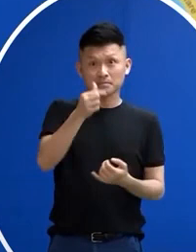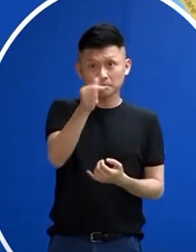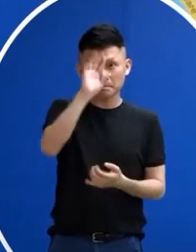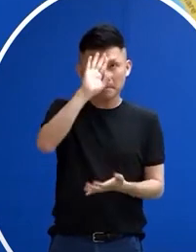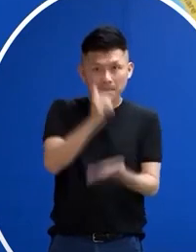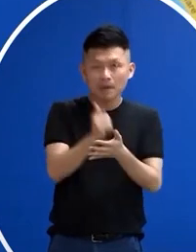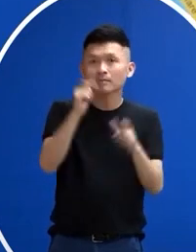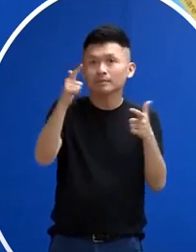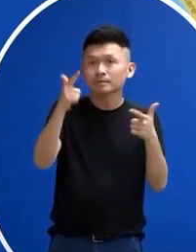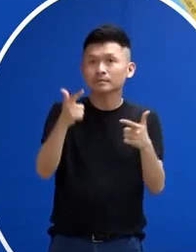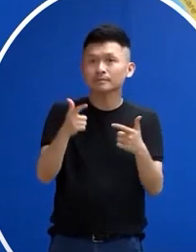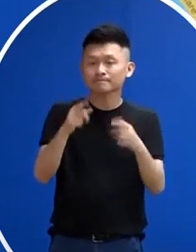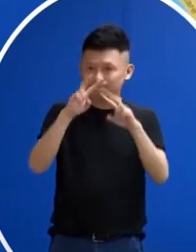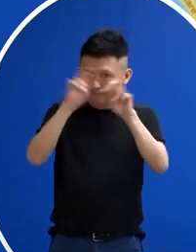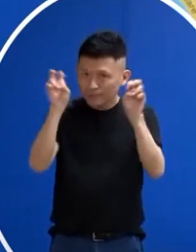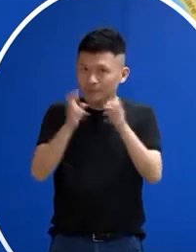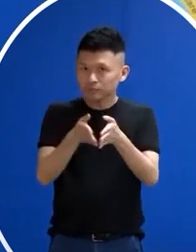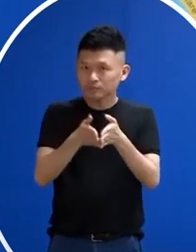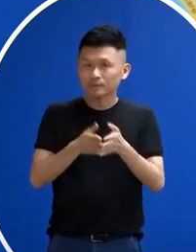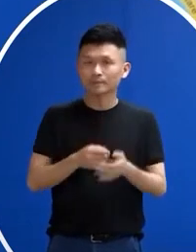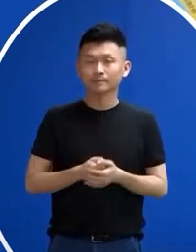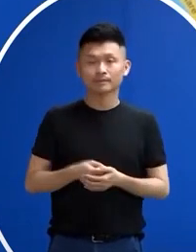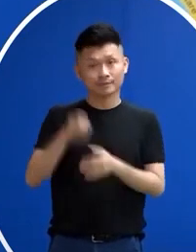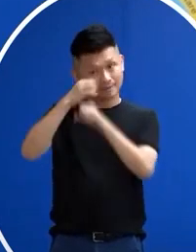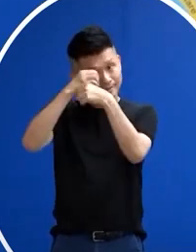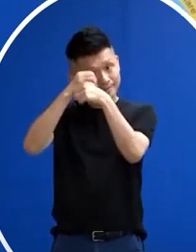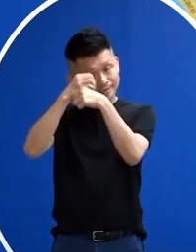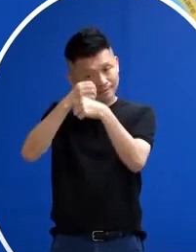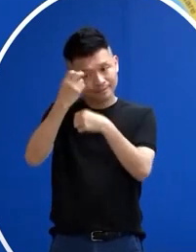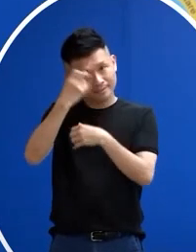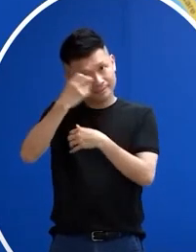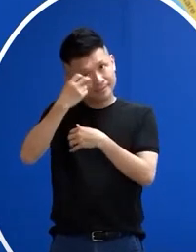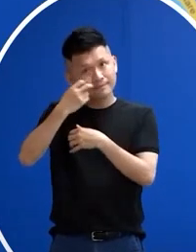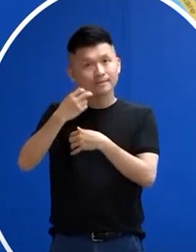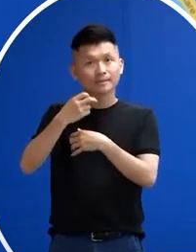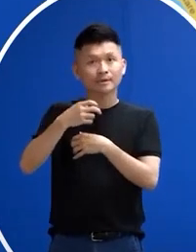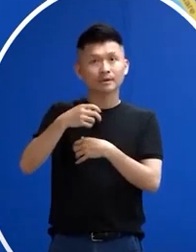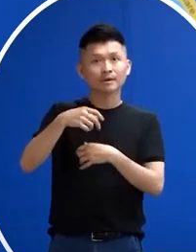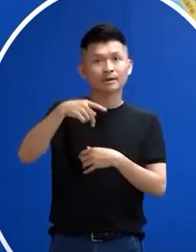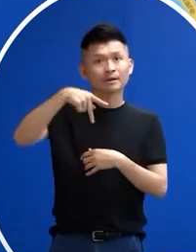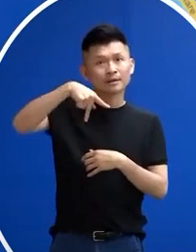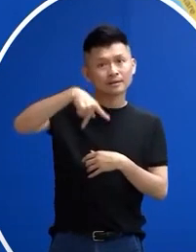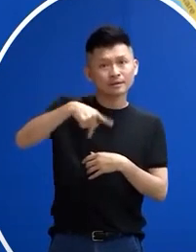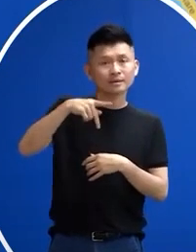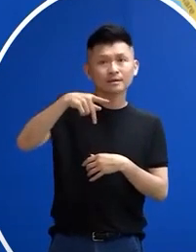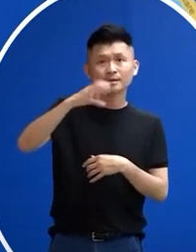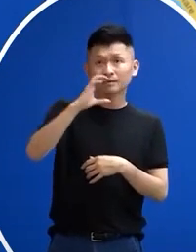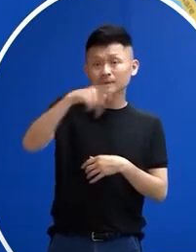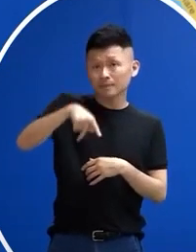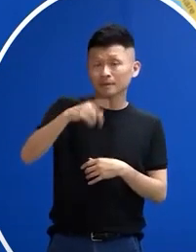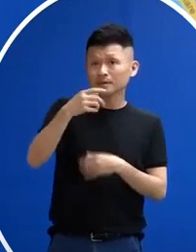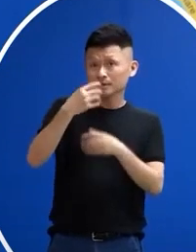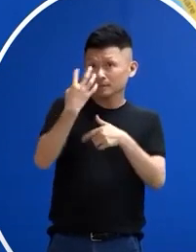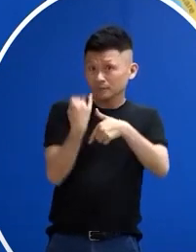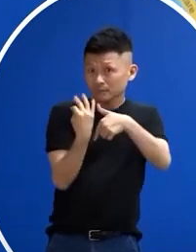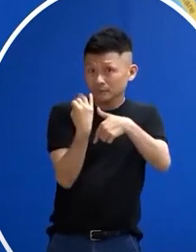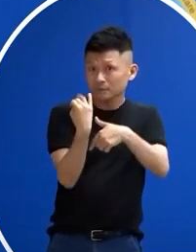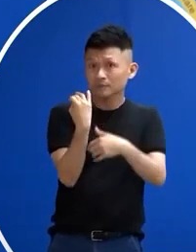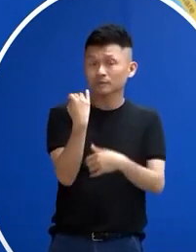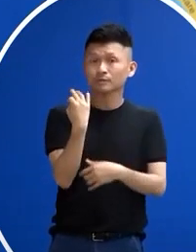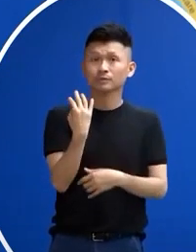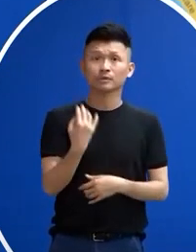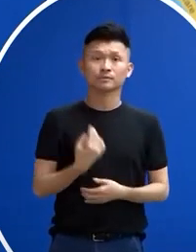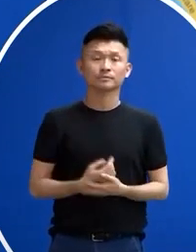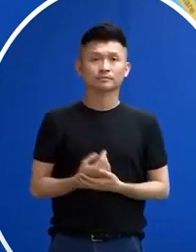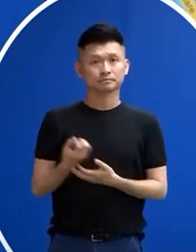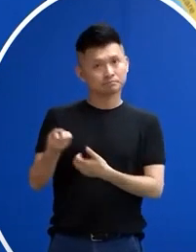解说他那个在检验的部分他的 CT 值是多少，那所以这个部分可以